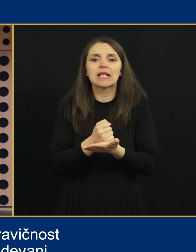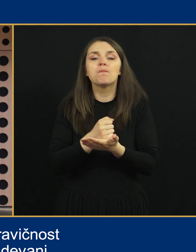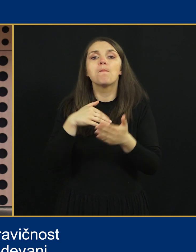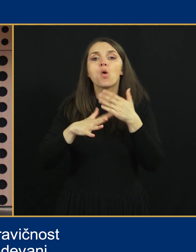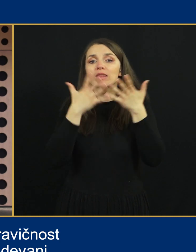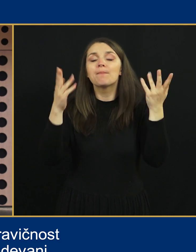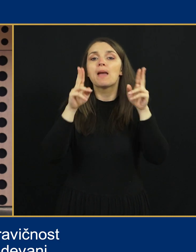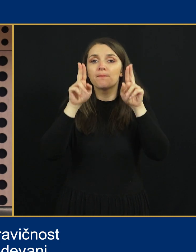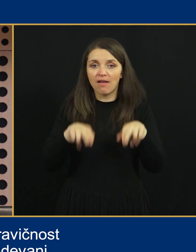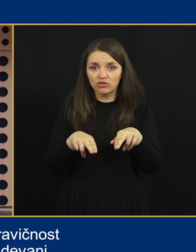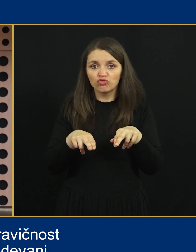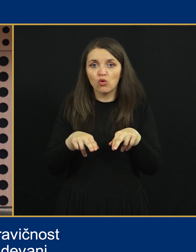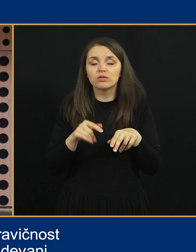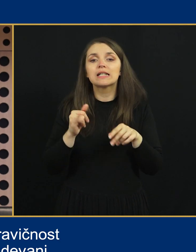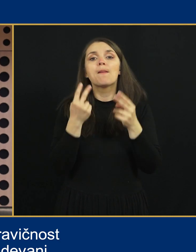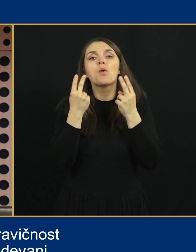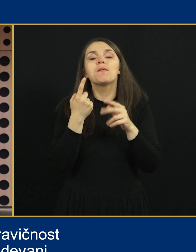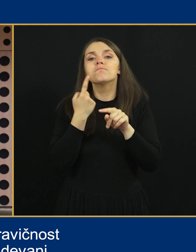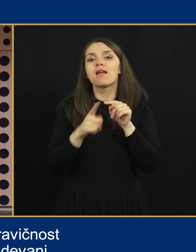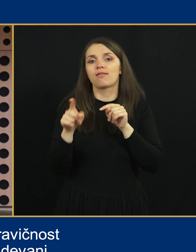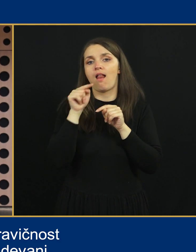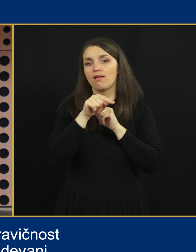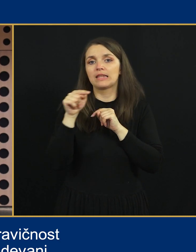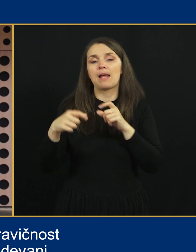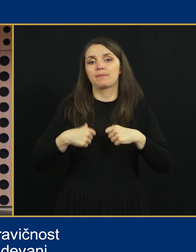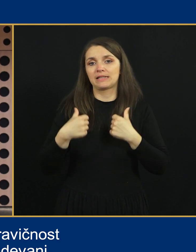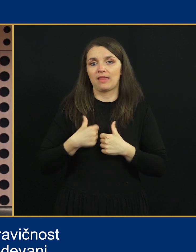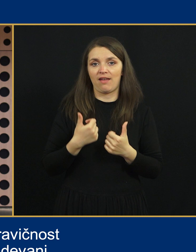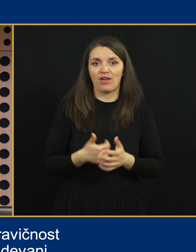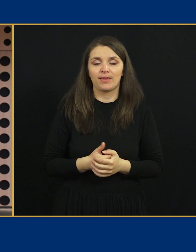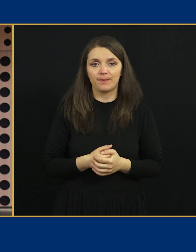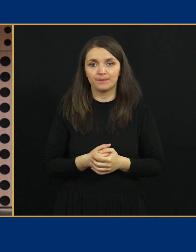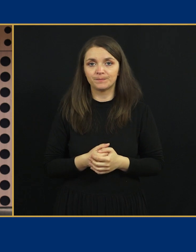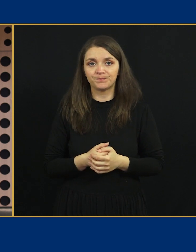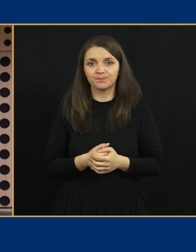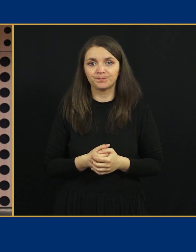je podnebna pravičnost pomemben del teh prizadevanj.